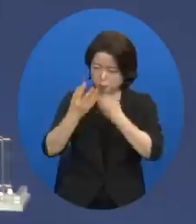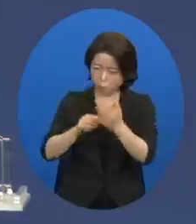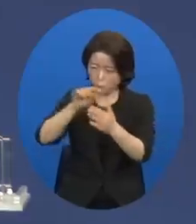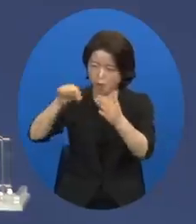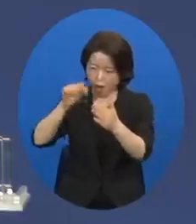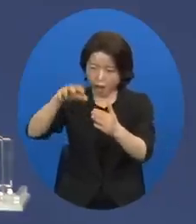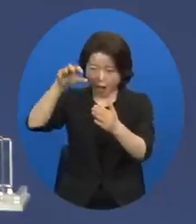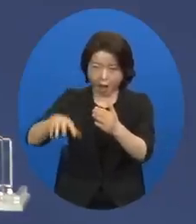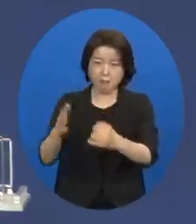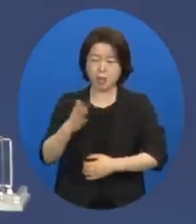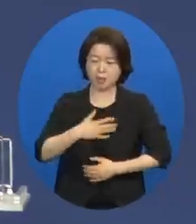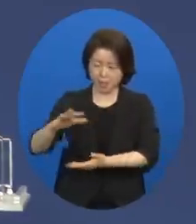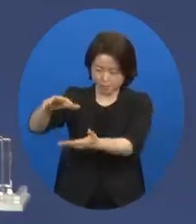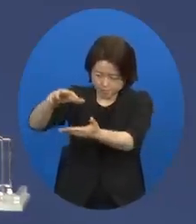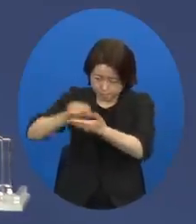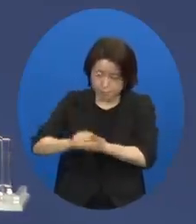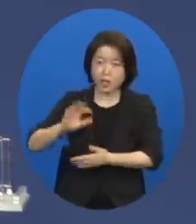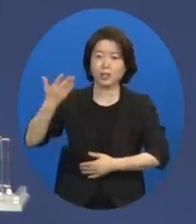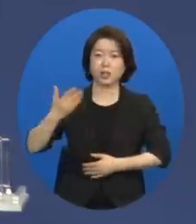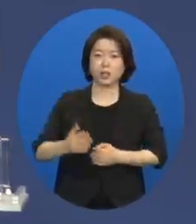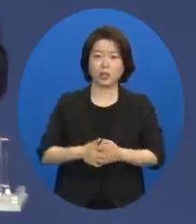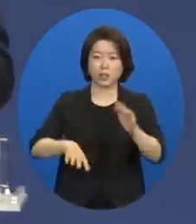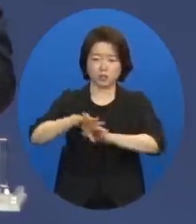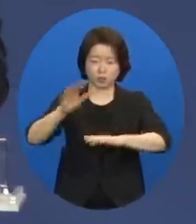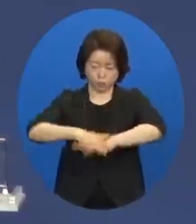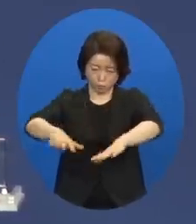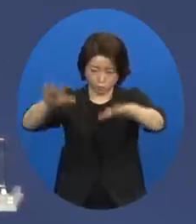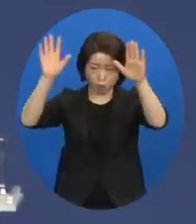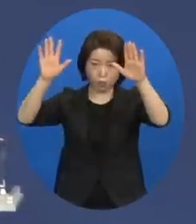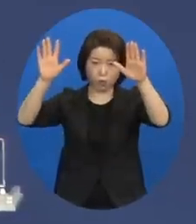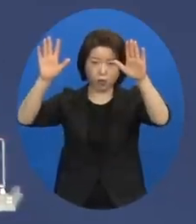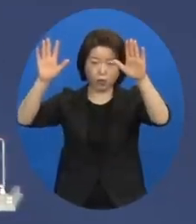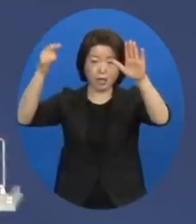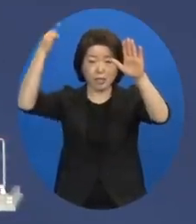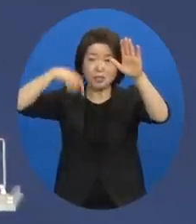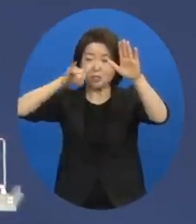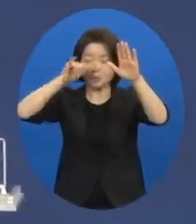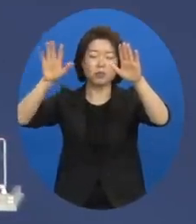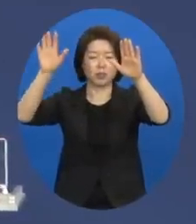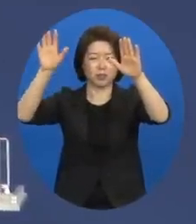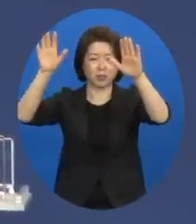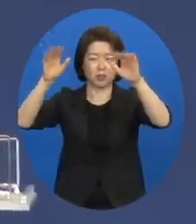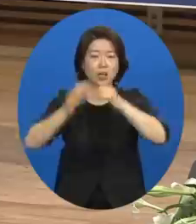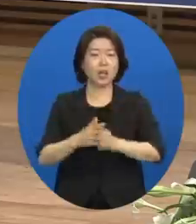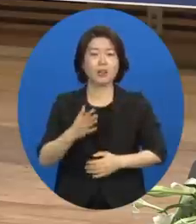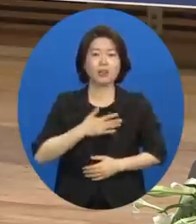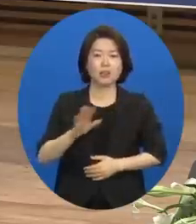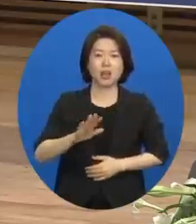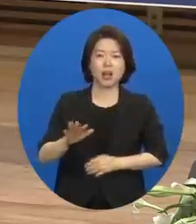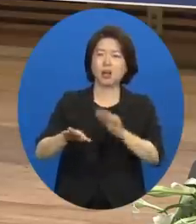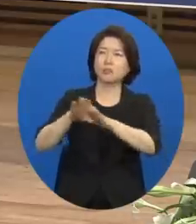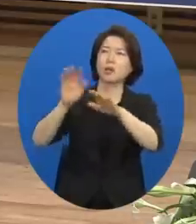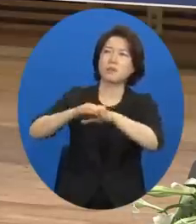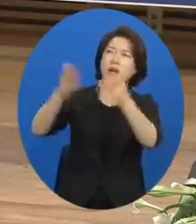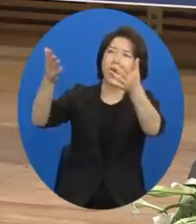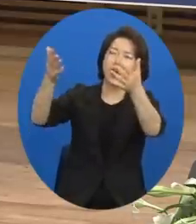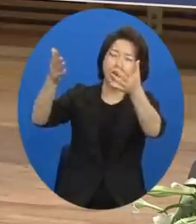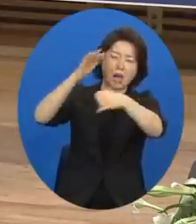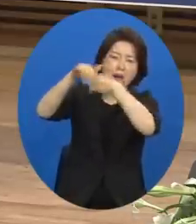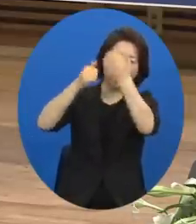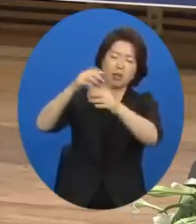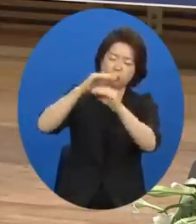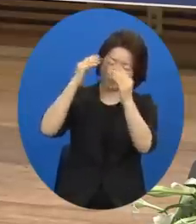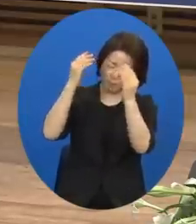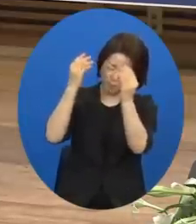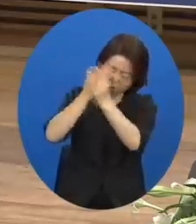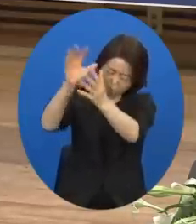내게 되기를 원합니다. 여기 두 손을 들면서 느낌이 오지 않습니까? 나 이거 뭘로 주님을 전부로 붙잡기 전